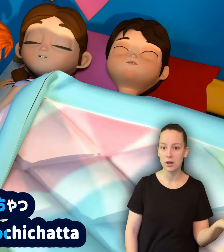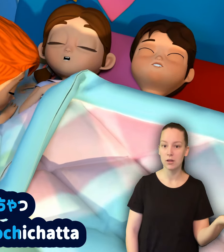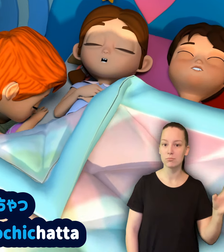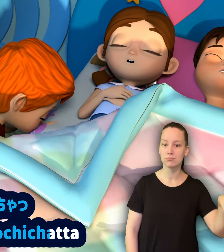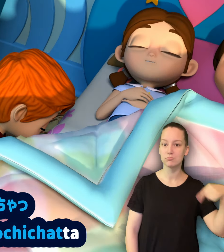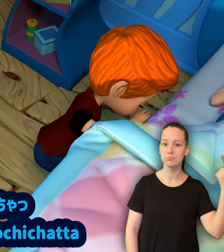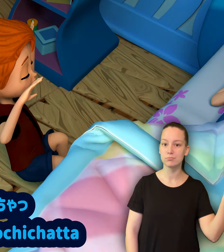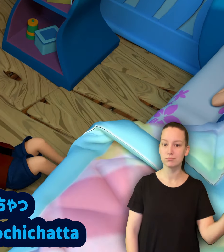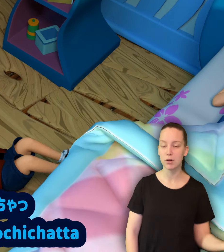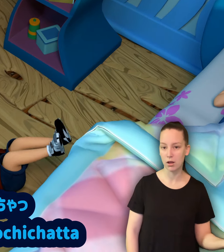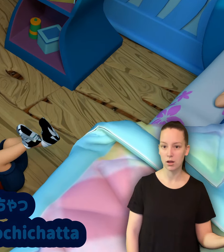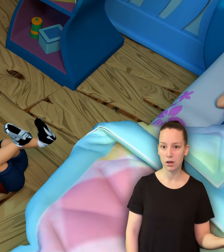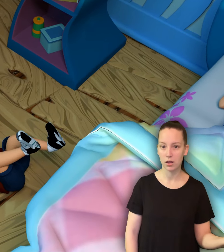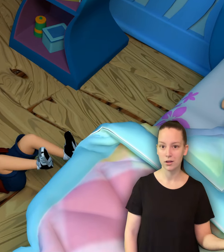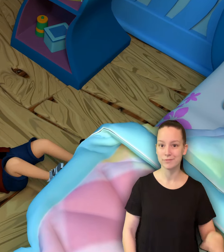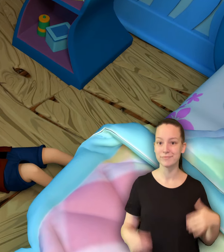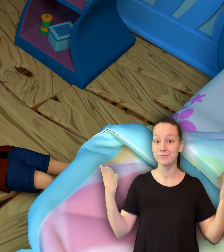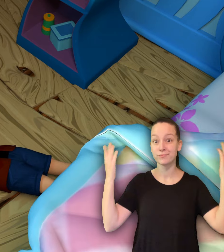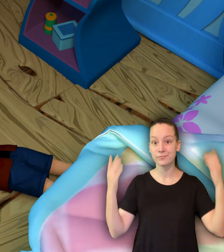匹落ちちゃっ